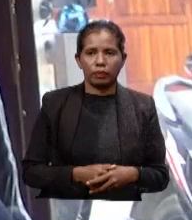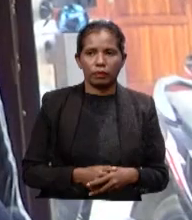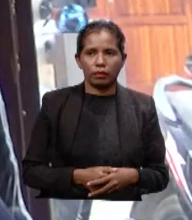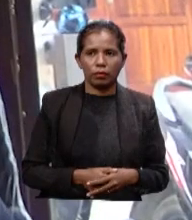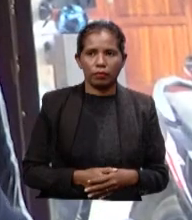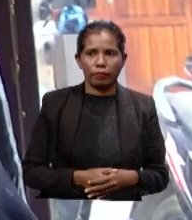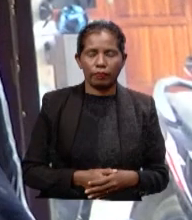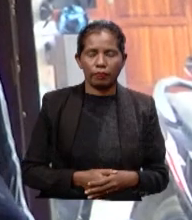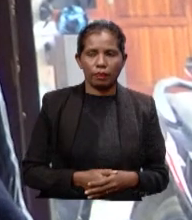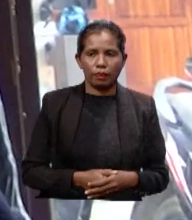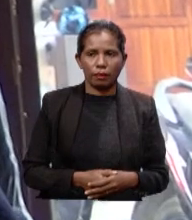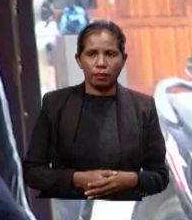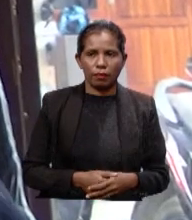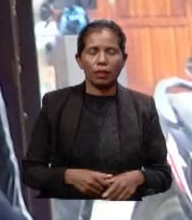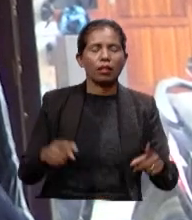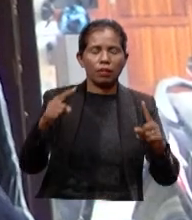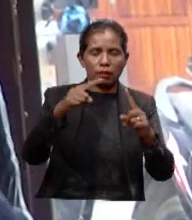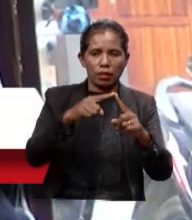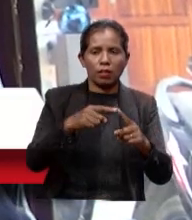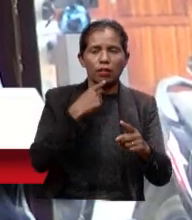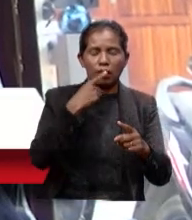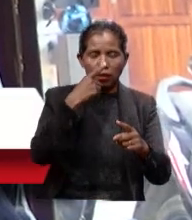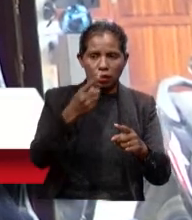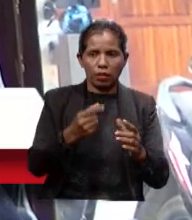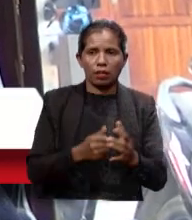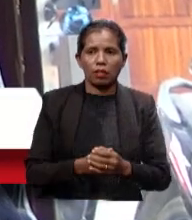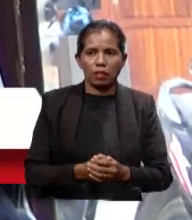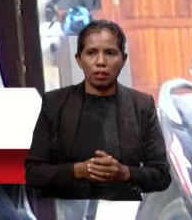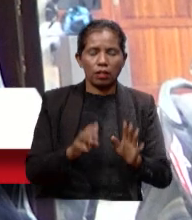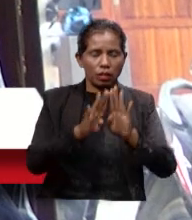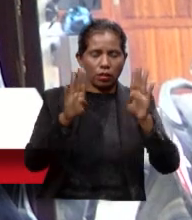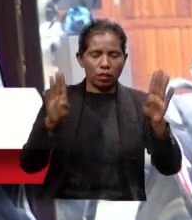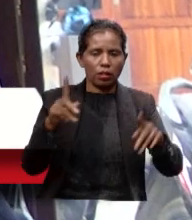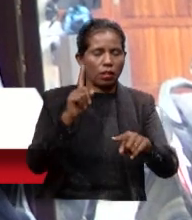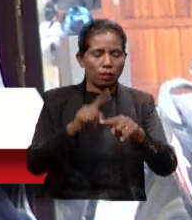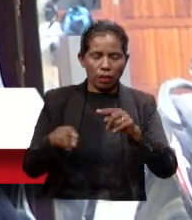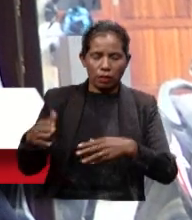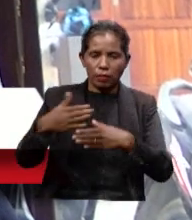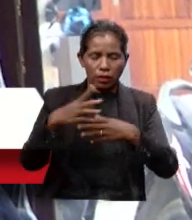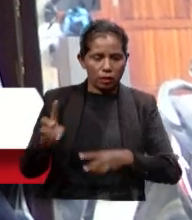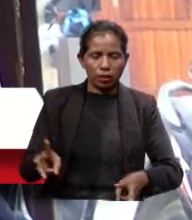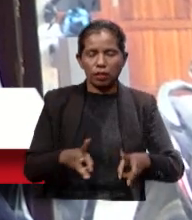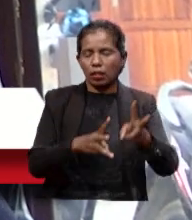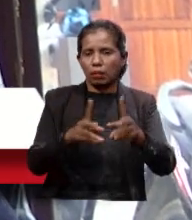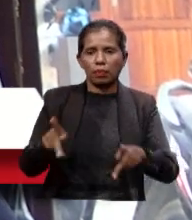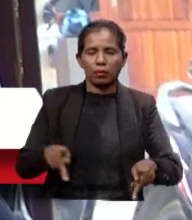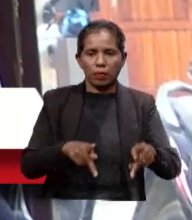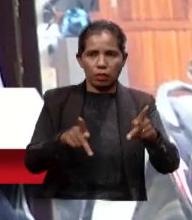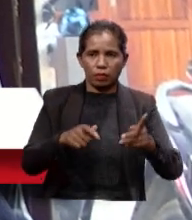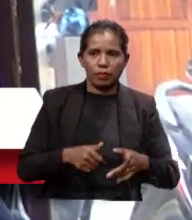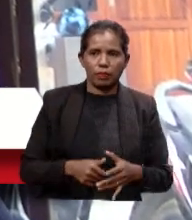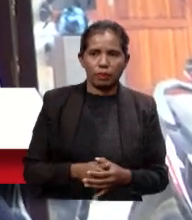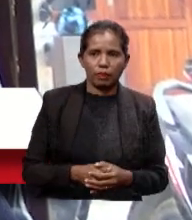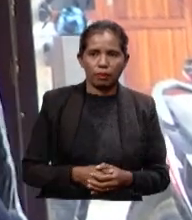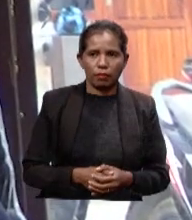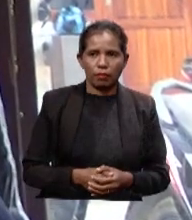Ba ia hatete kataka lua hira lok beras negosi ula bele ia estrada público o pasi ule tensira. Ida nema,